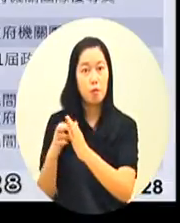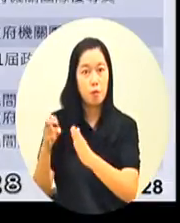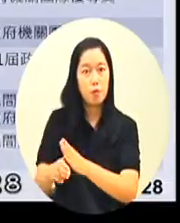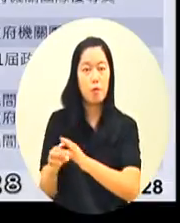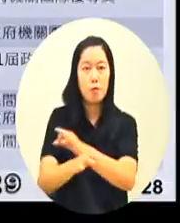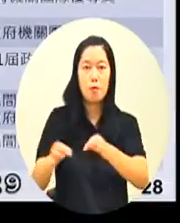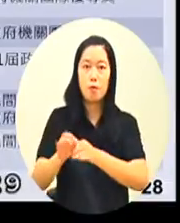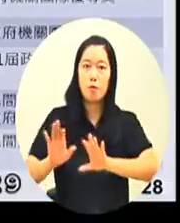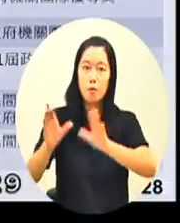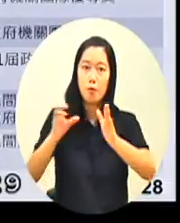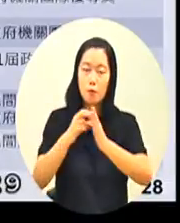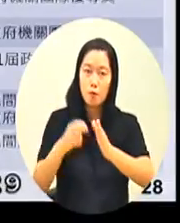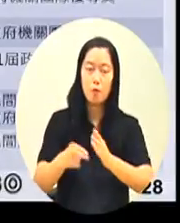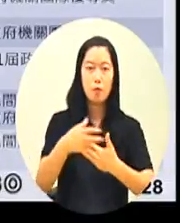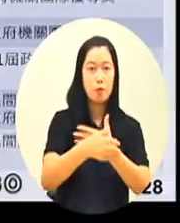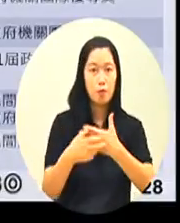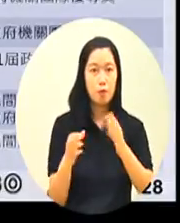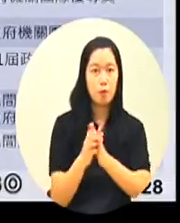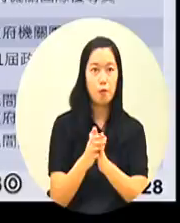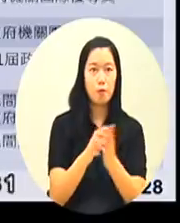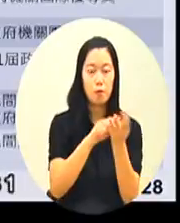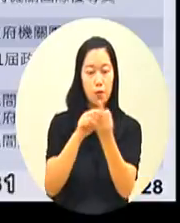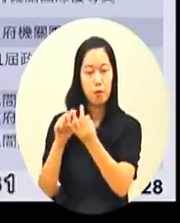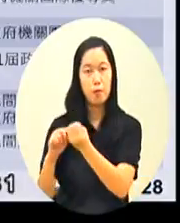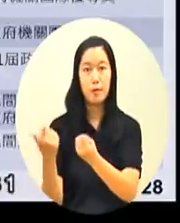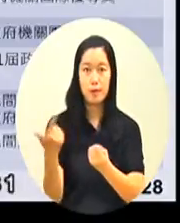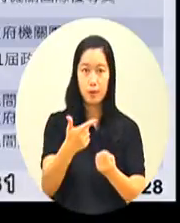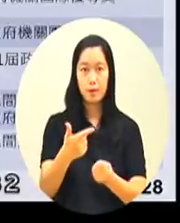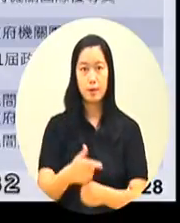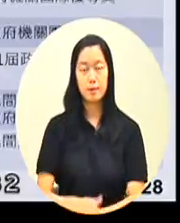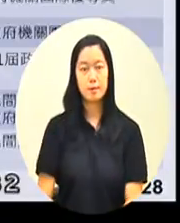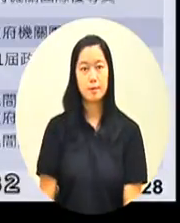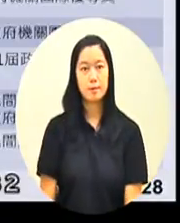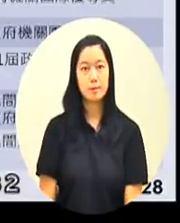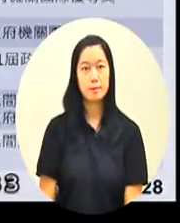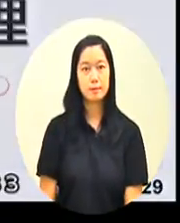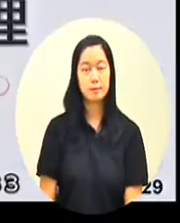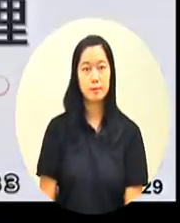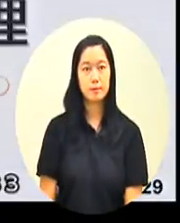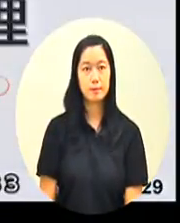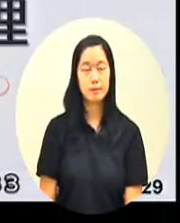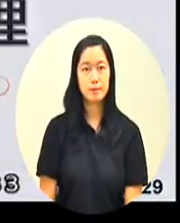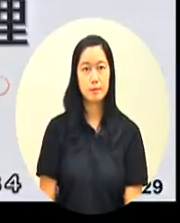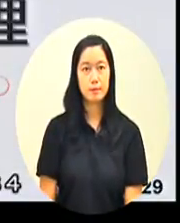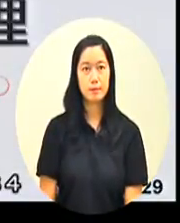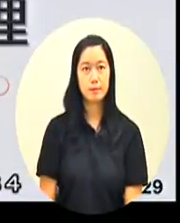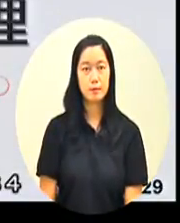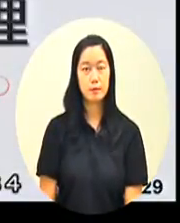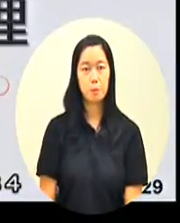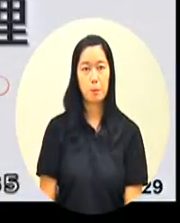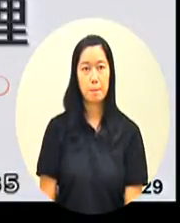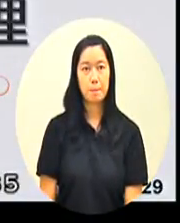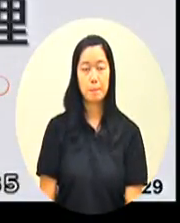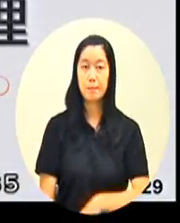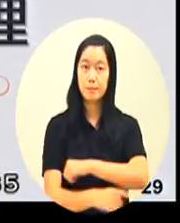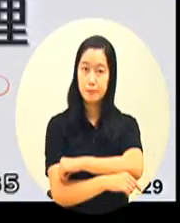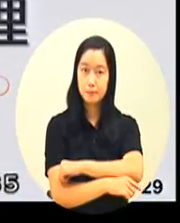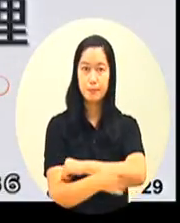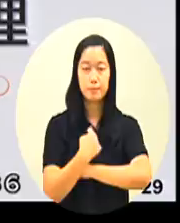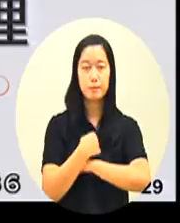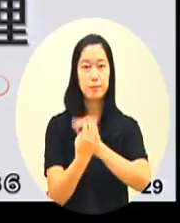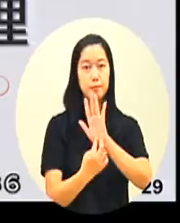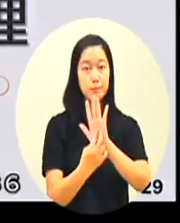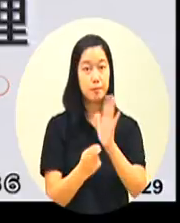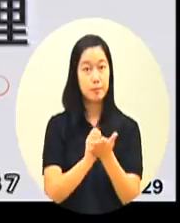局、卫生局获得这个也给各位议员参考一下。最后我们的报